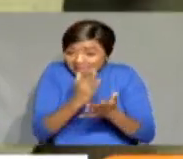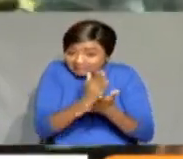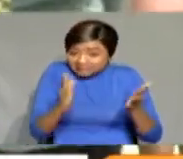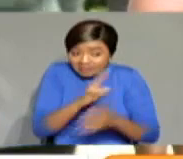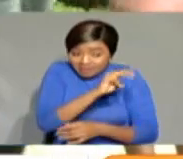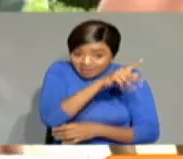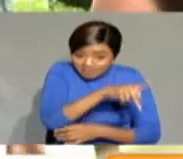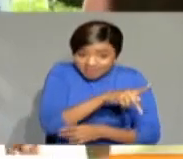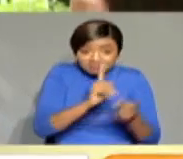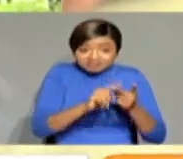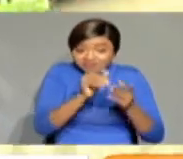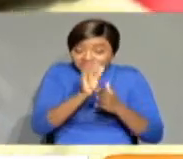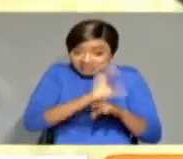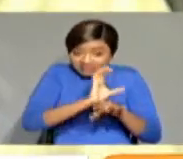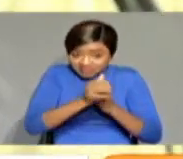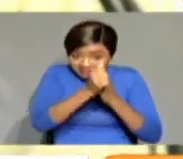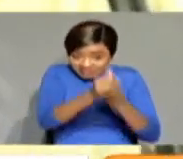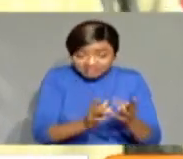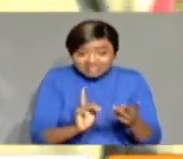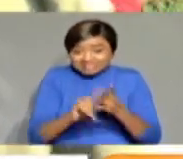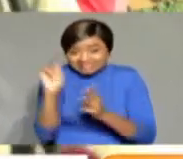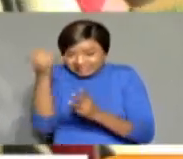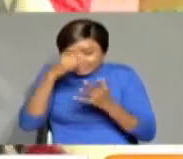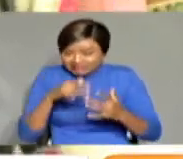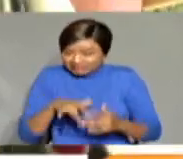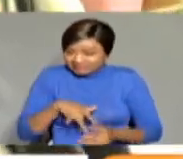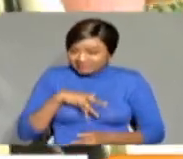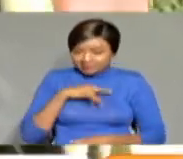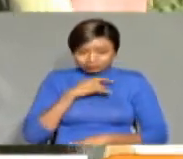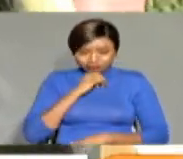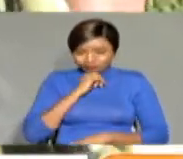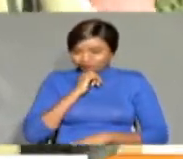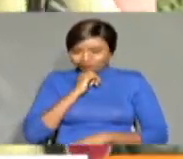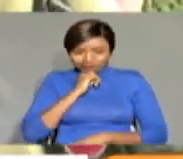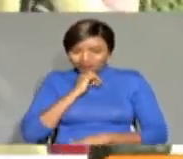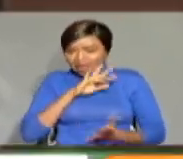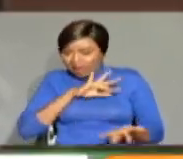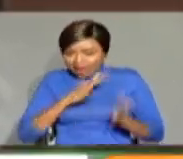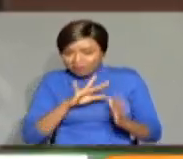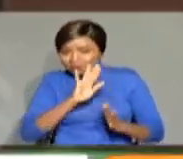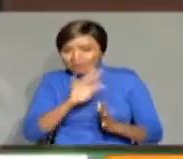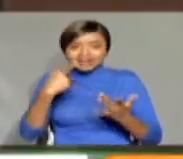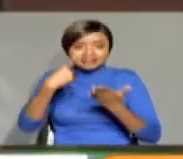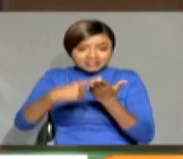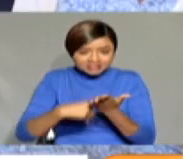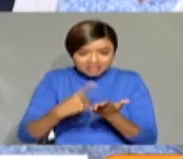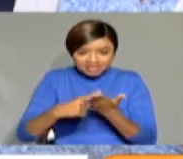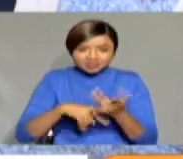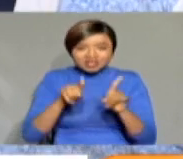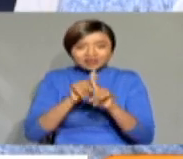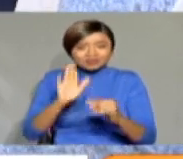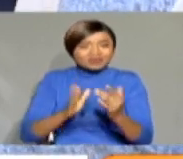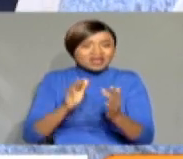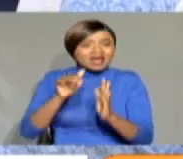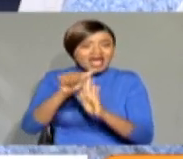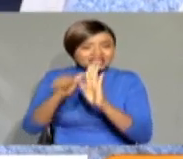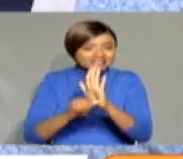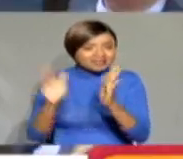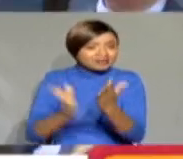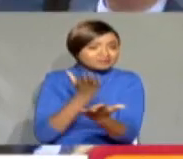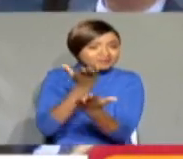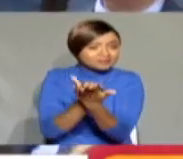Uhuru Kenyatta na baadhi ya Wakenya wameibua hisia mseto kuhusu maswala tata na yale yatakayopendekezwa katika